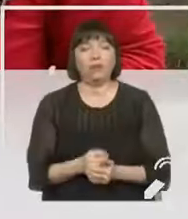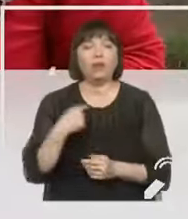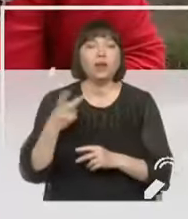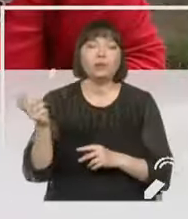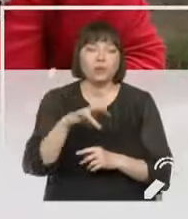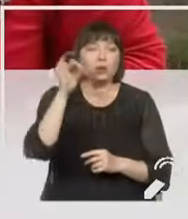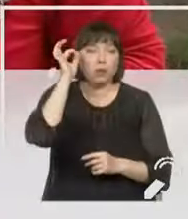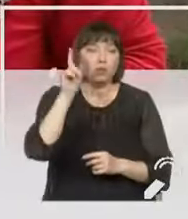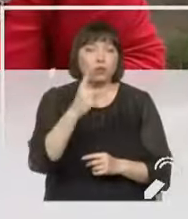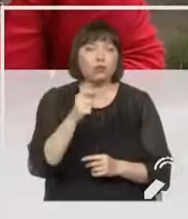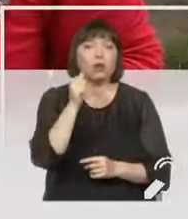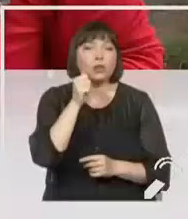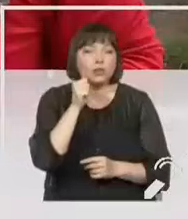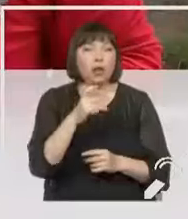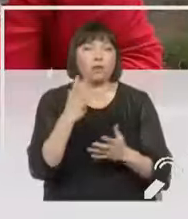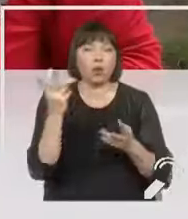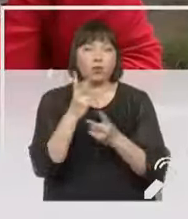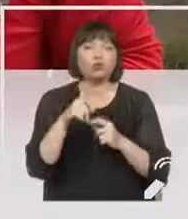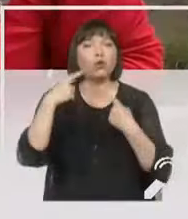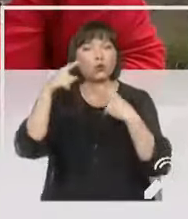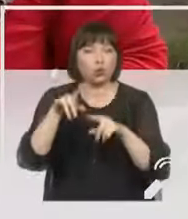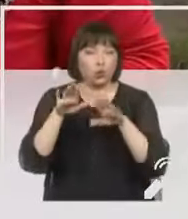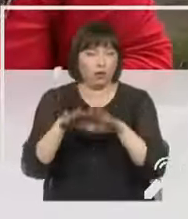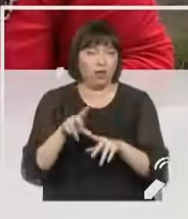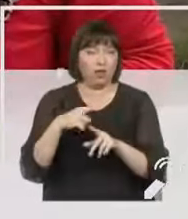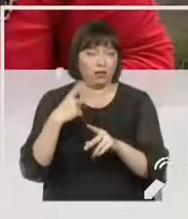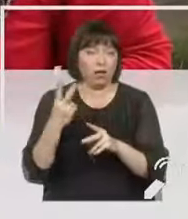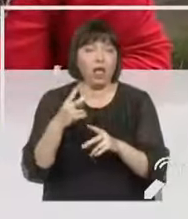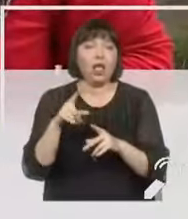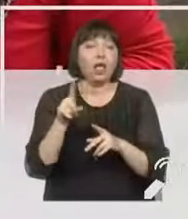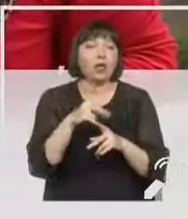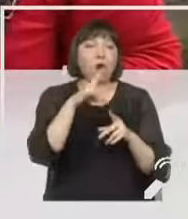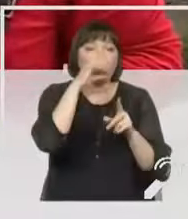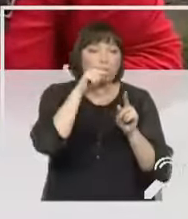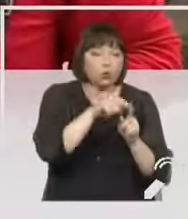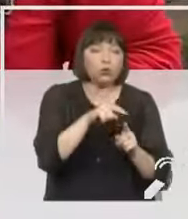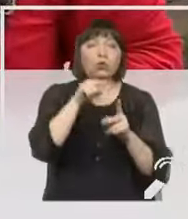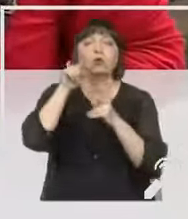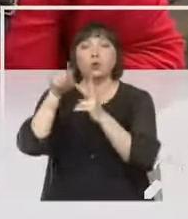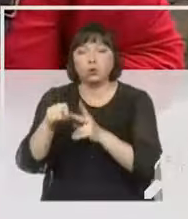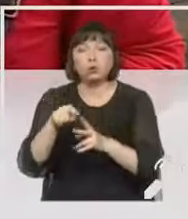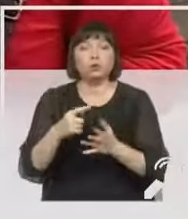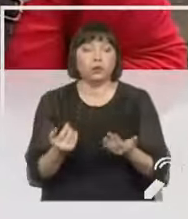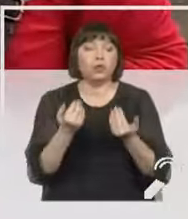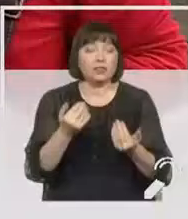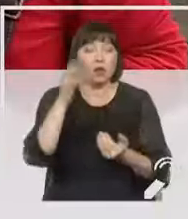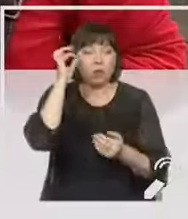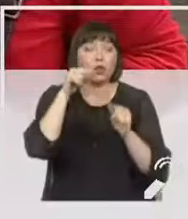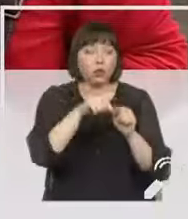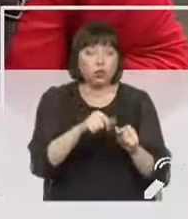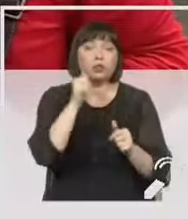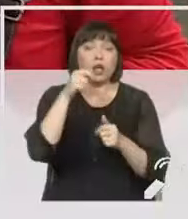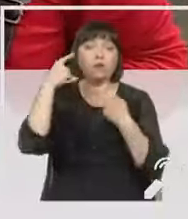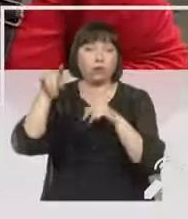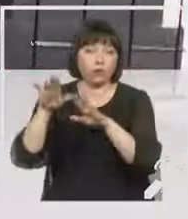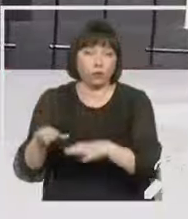pomenim pentru că mâine mai avem de dus undeva și n-a să reușim. Și am venit de astăzi, de acum, să pomenim într-o parte, mâine